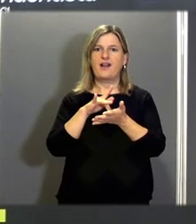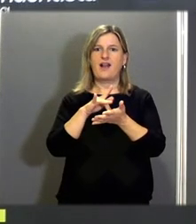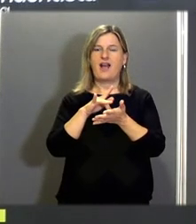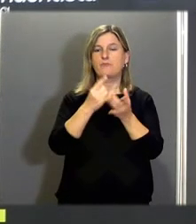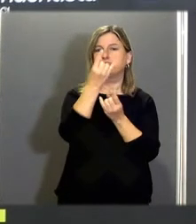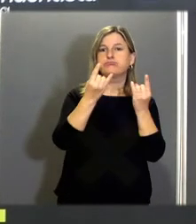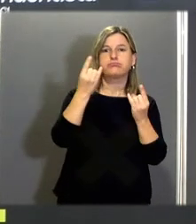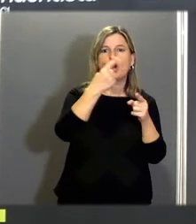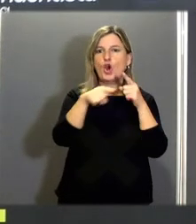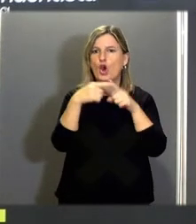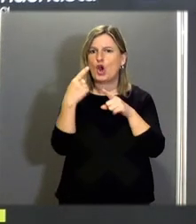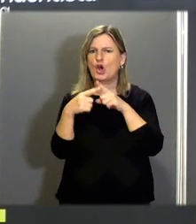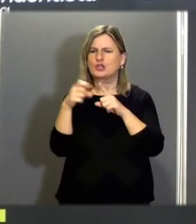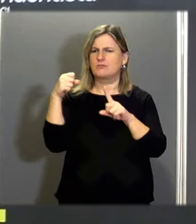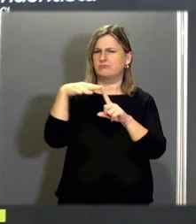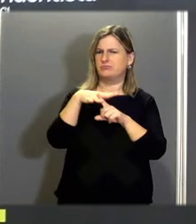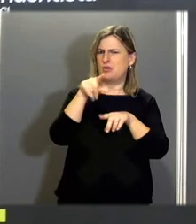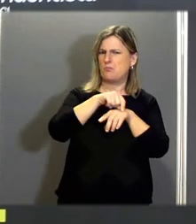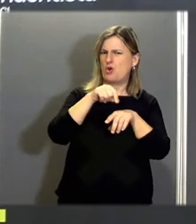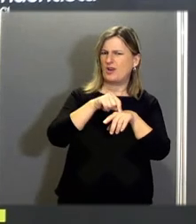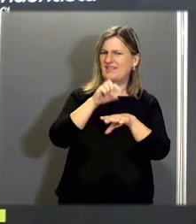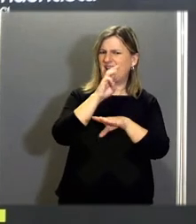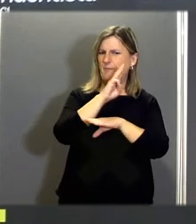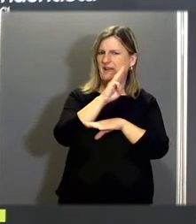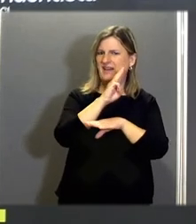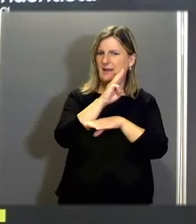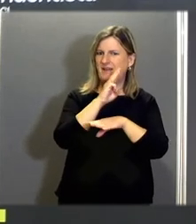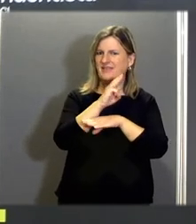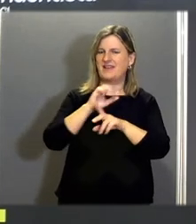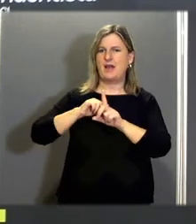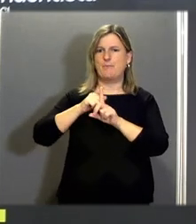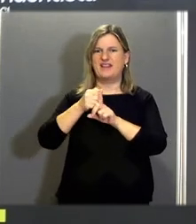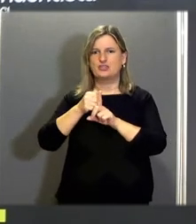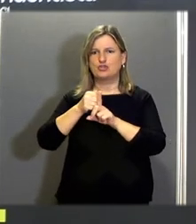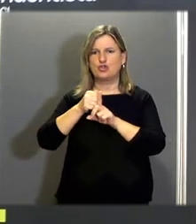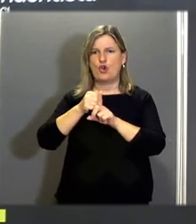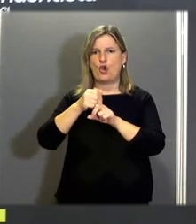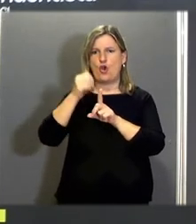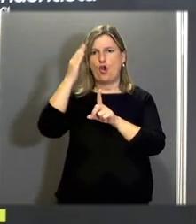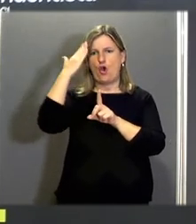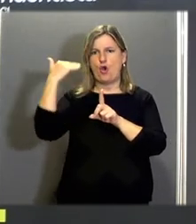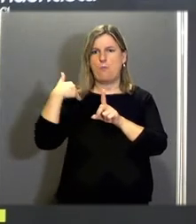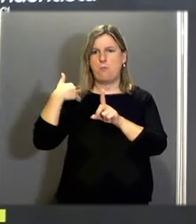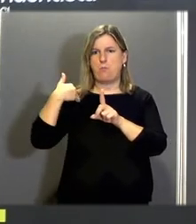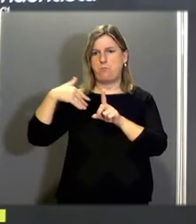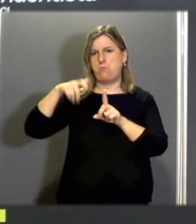components, política, parlamentària, pressió popular als carrers,